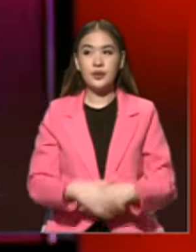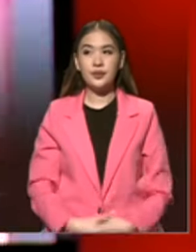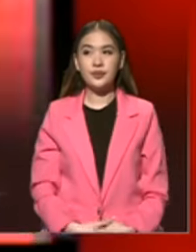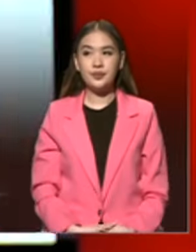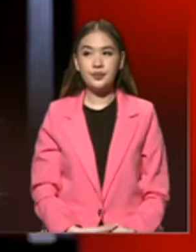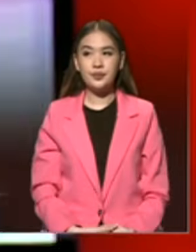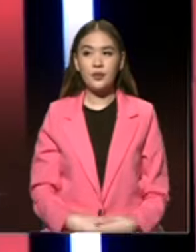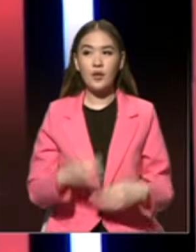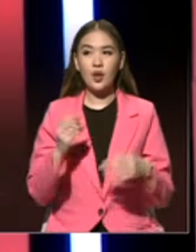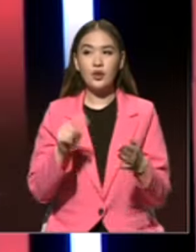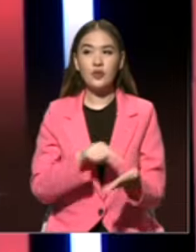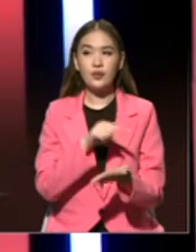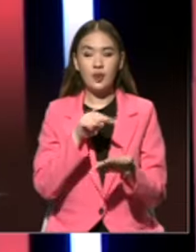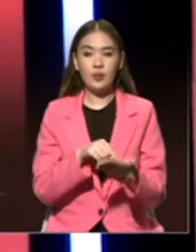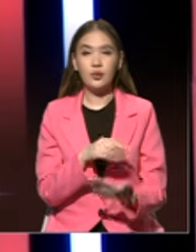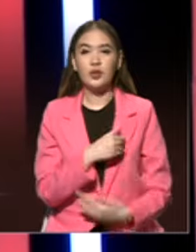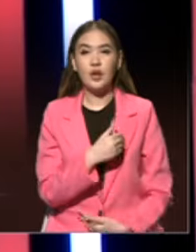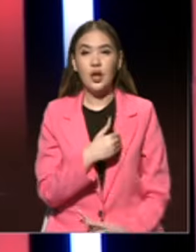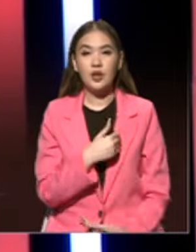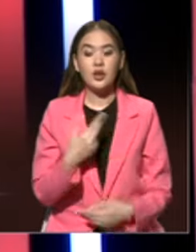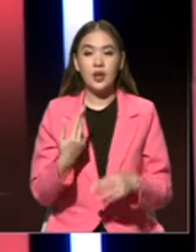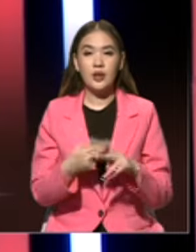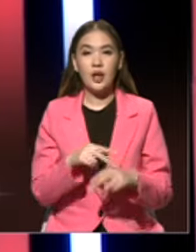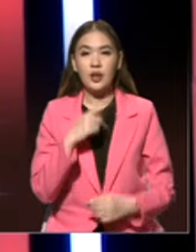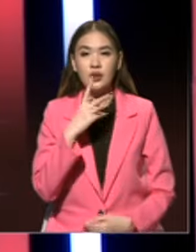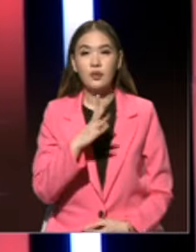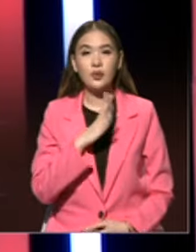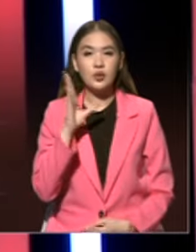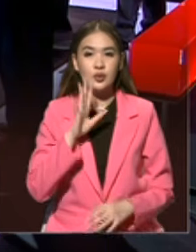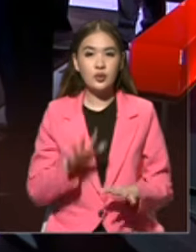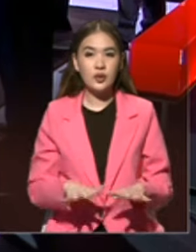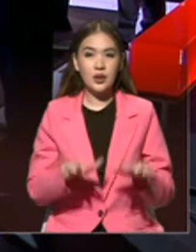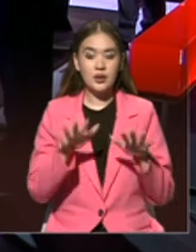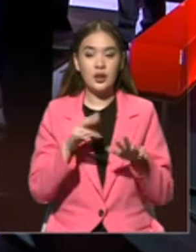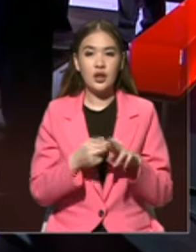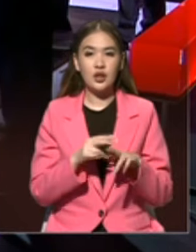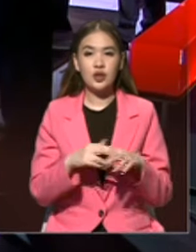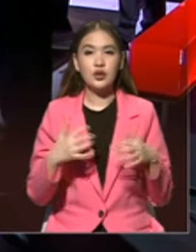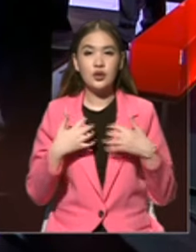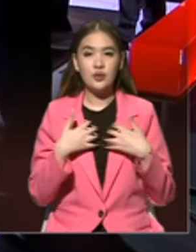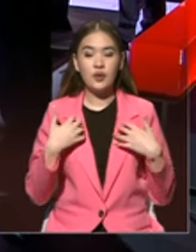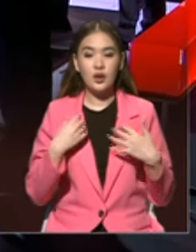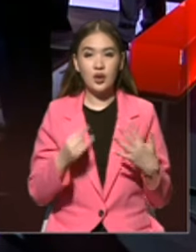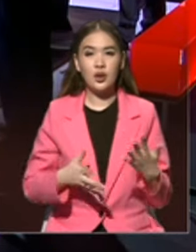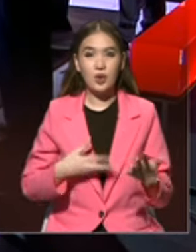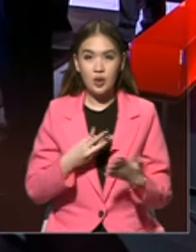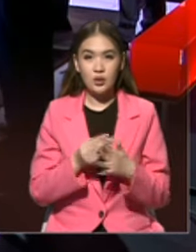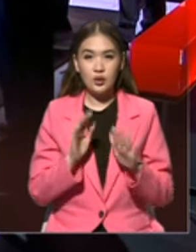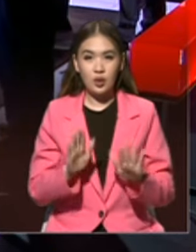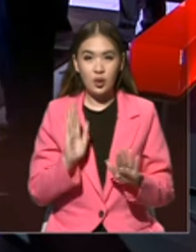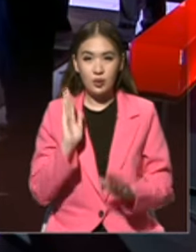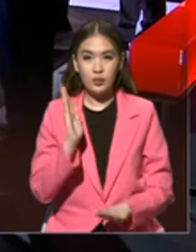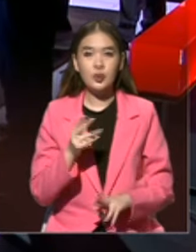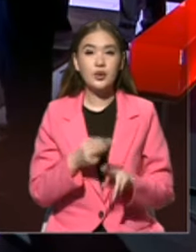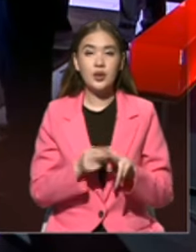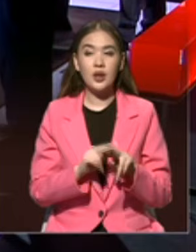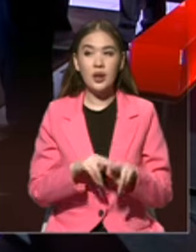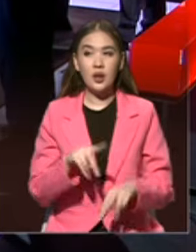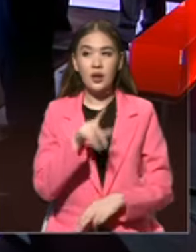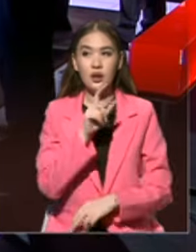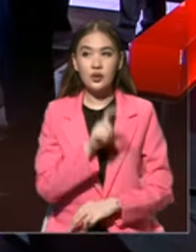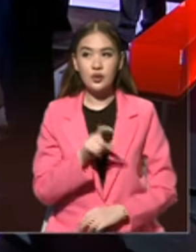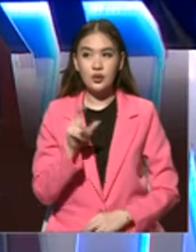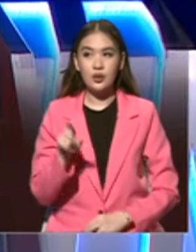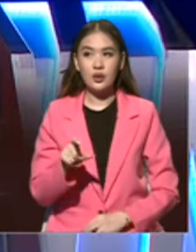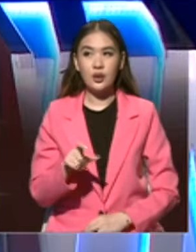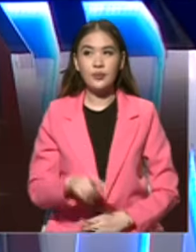Тағы да бір сұрақ болады ма? Анау қазір мынау су тасқынынан кеткен малдарға ана компенсация төлене ме, әлде анау қысты күні жұт болды ғой енді